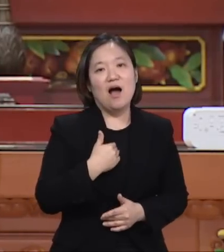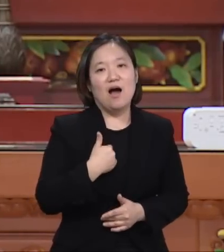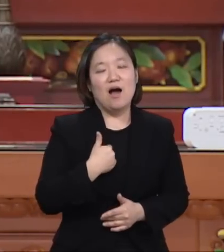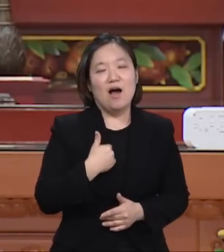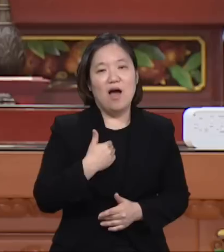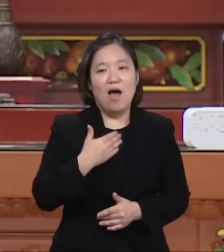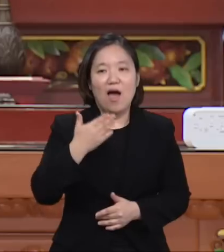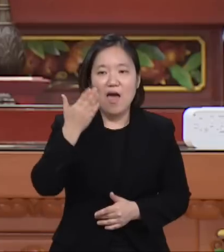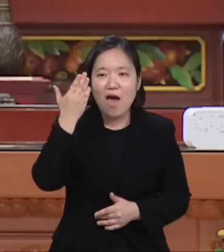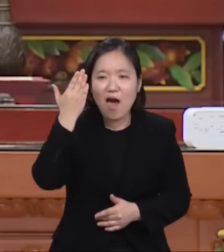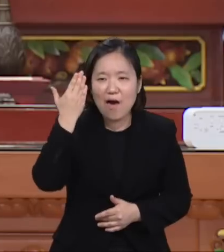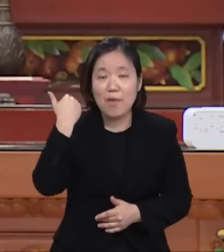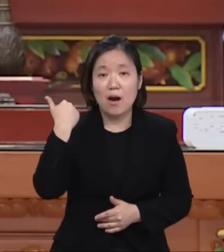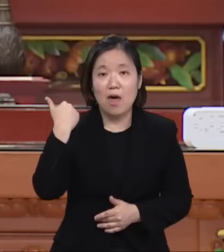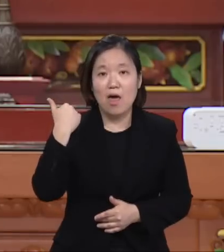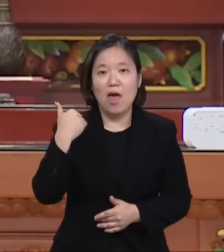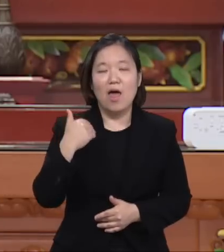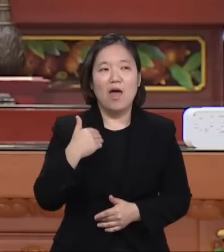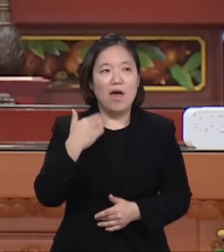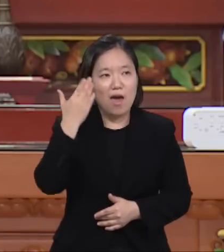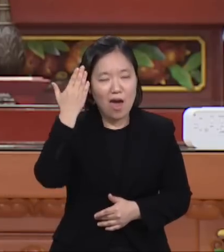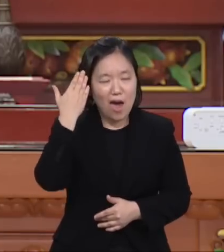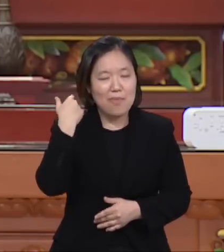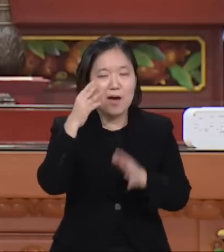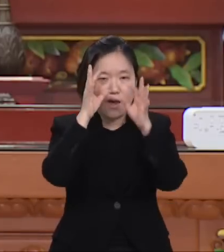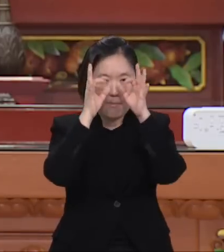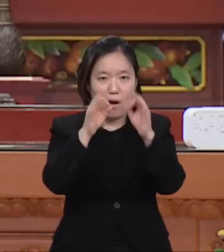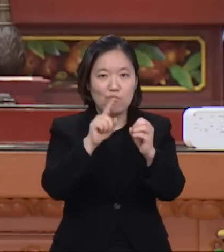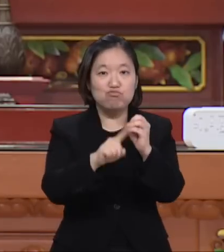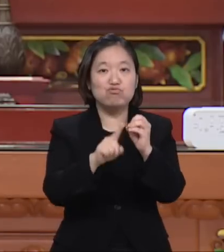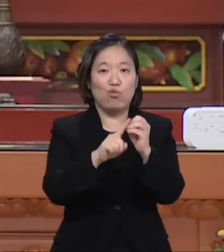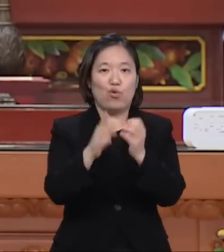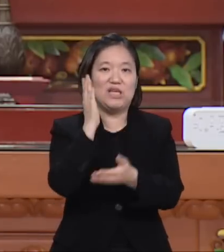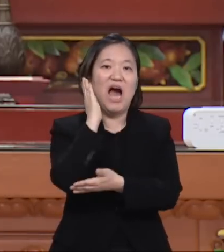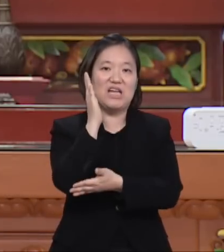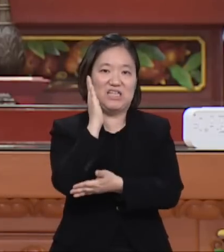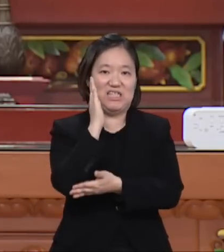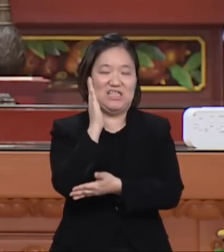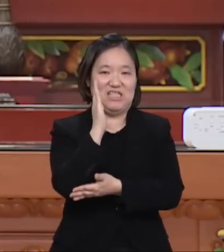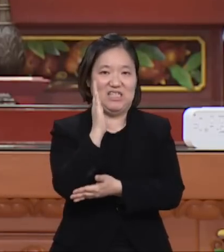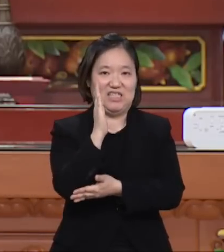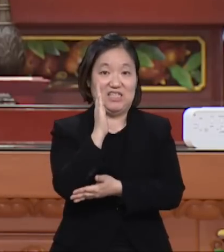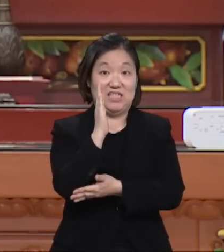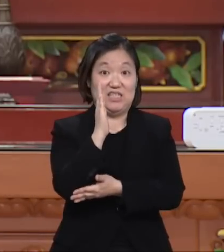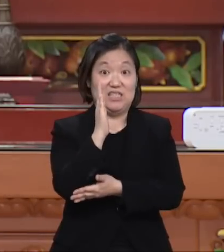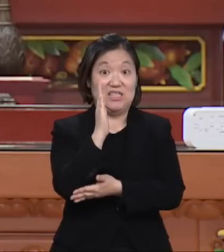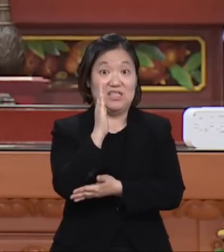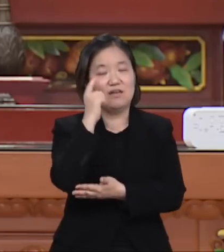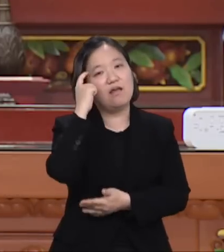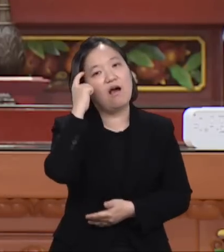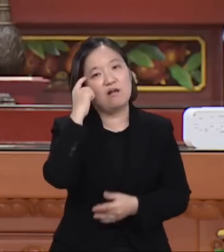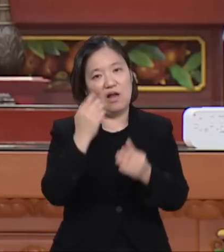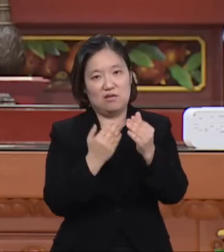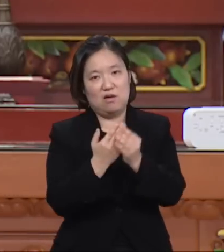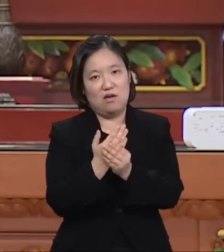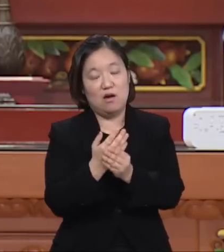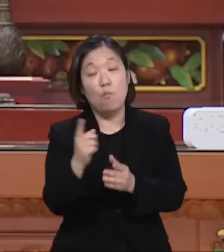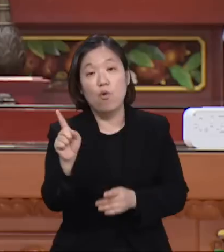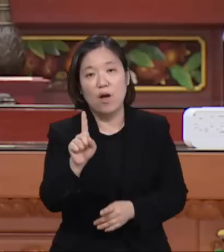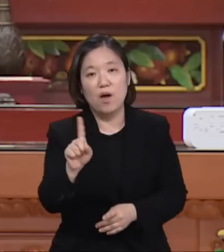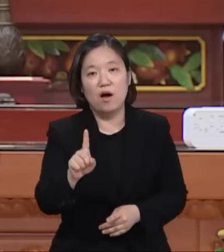치면서 제가 봤던 불교서라가 하나 떠오르는 거예요 혹시 눈치채신 분들 계신지 모르겠는데